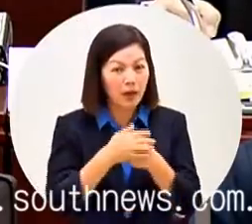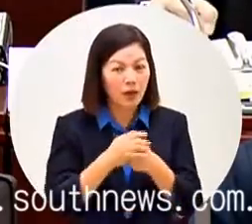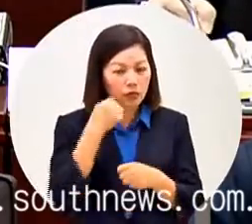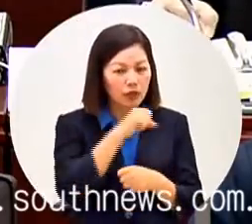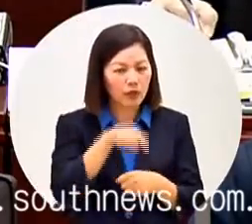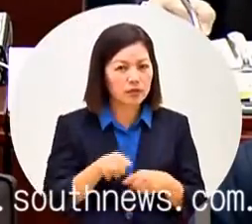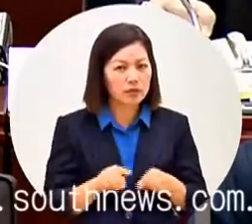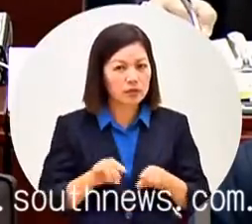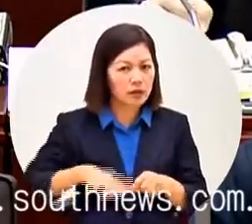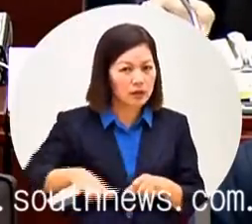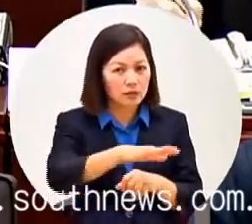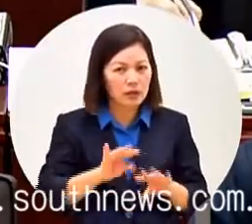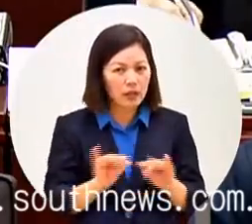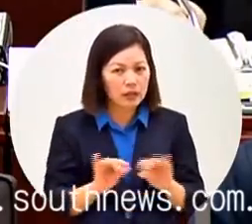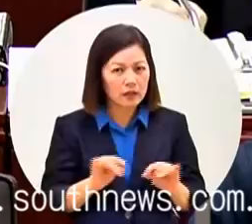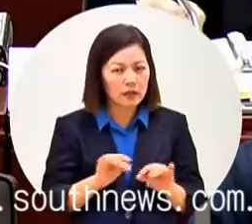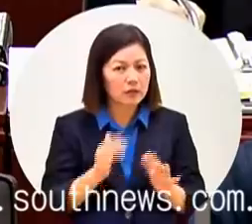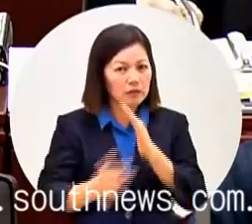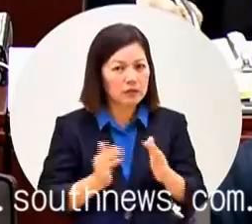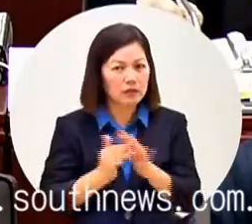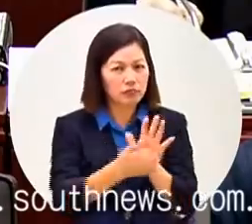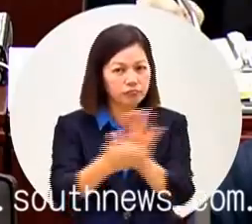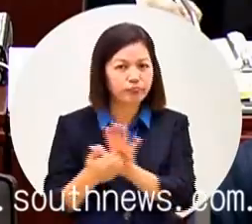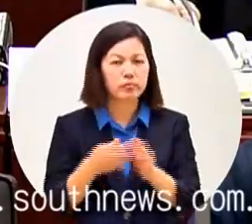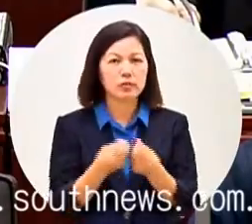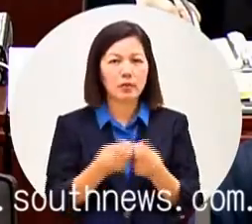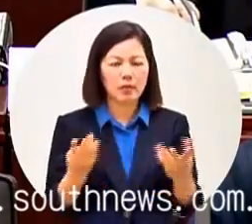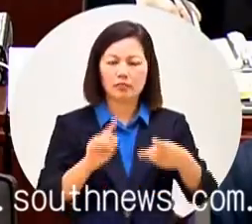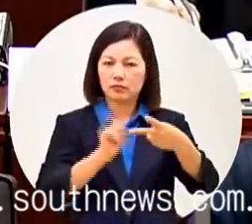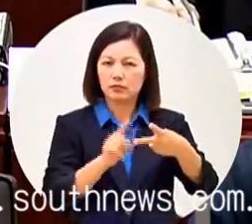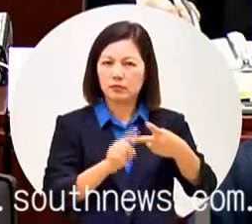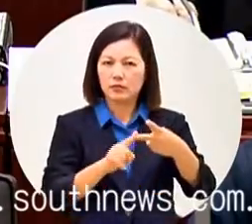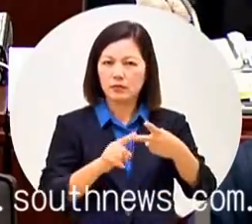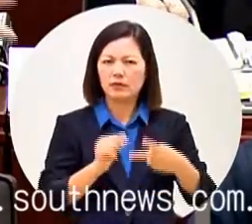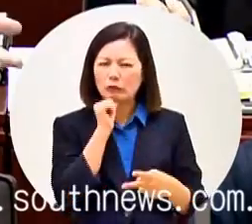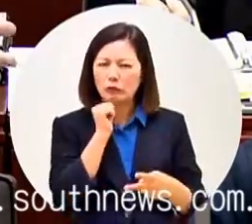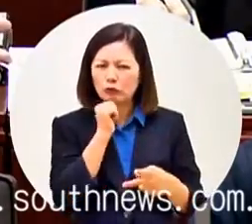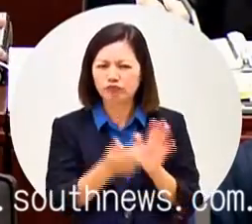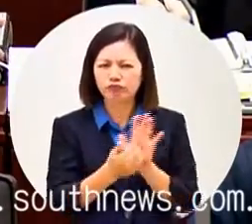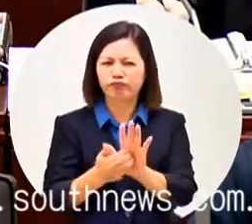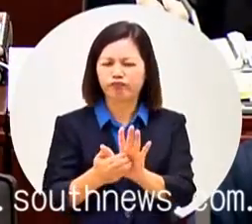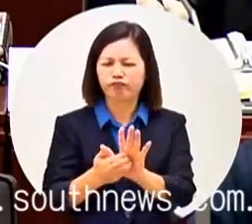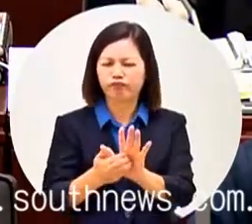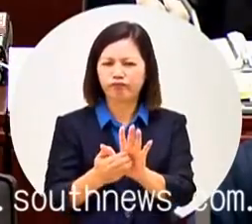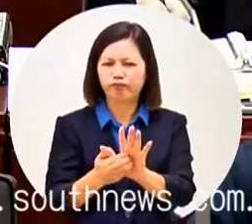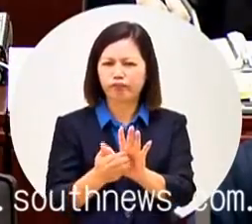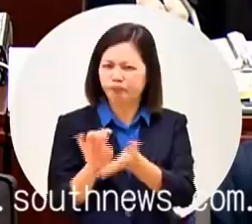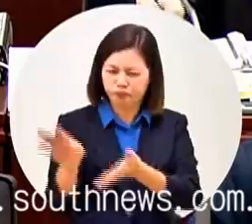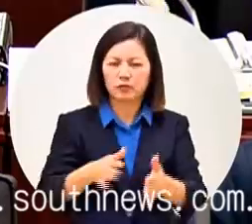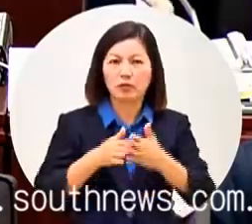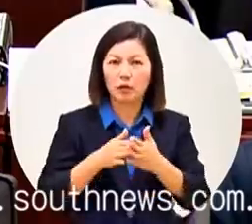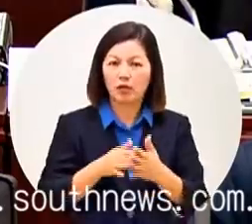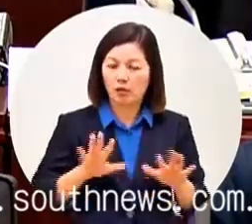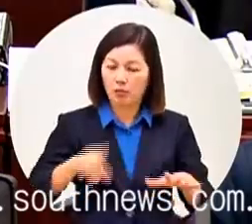地，让它免于战争，以及第二步免于贫穷。我们先讲这个。如果你们